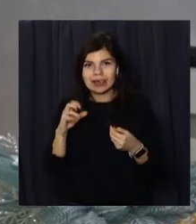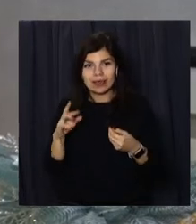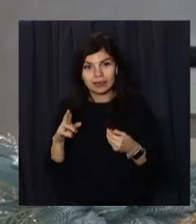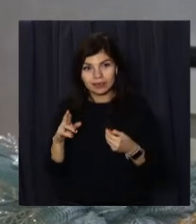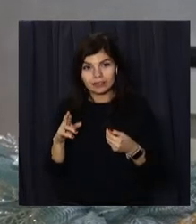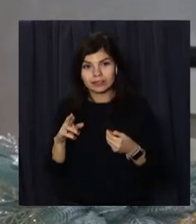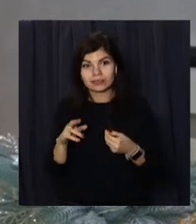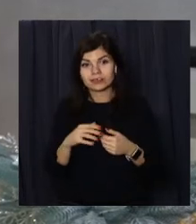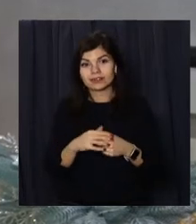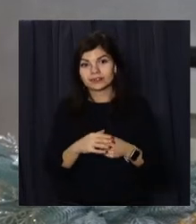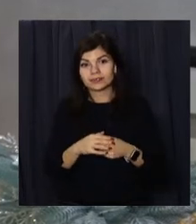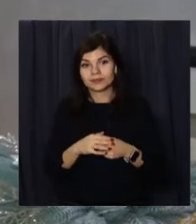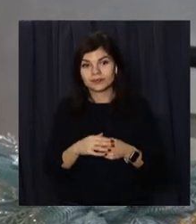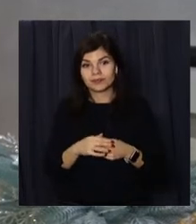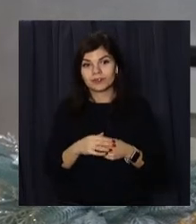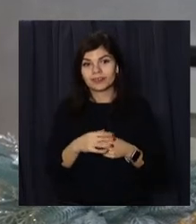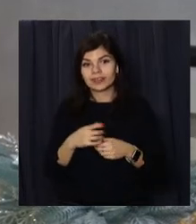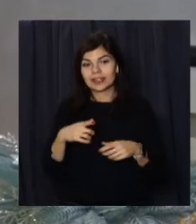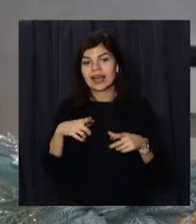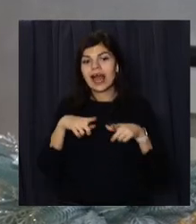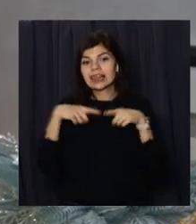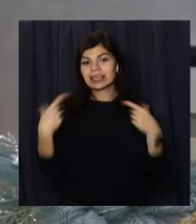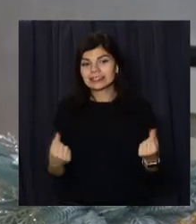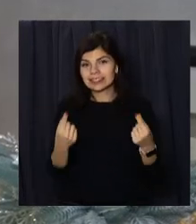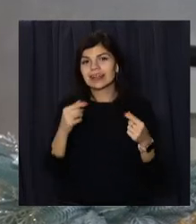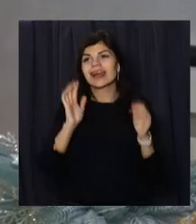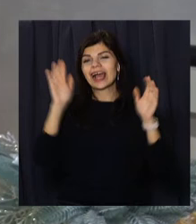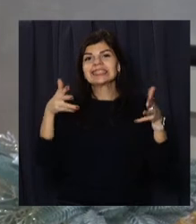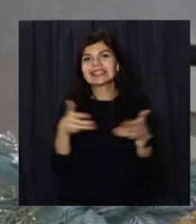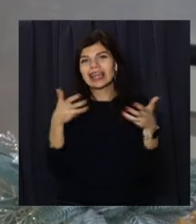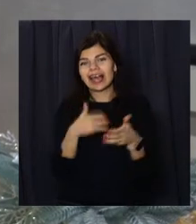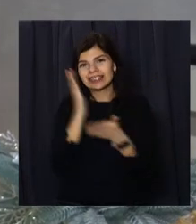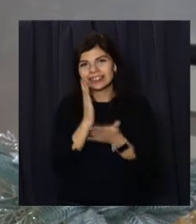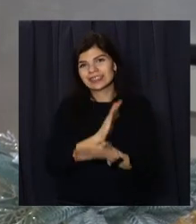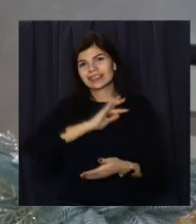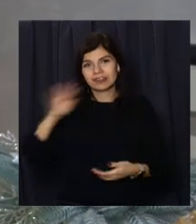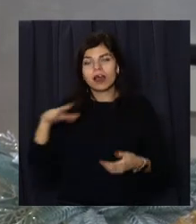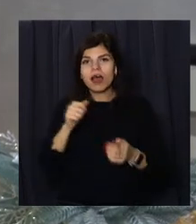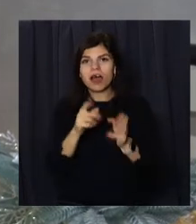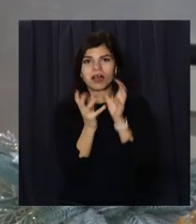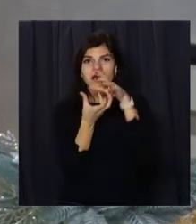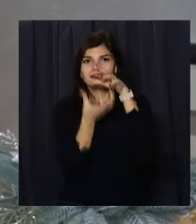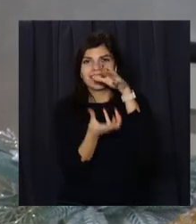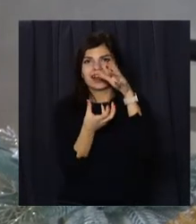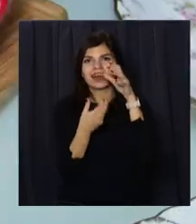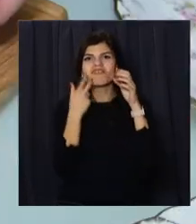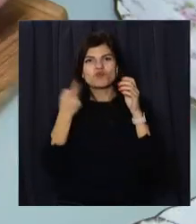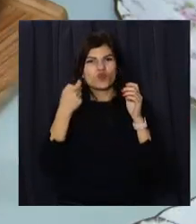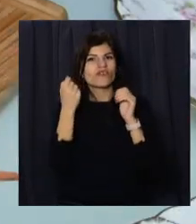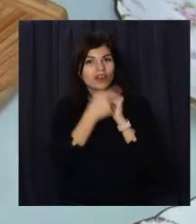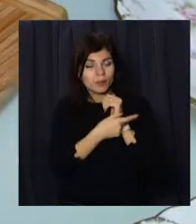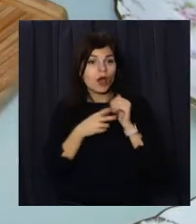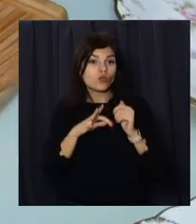у всіх хазяїв йде на мусор. Но ми із неї зробимо красиву розу, яка украсить і доповнить любое блюдо. Для